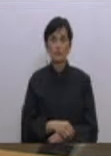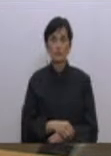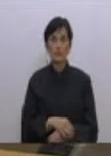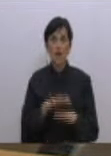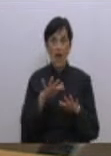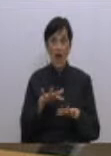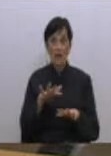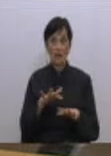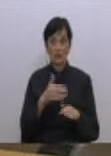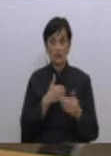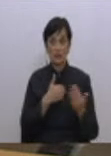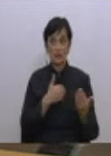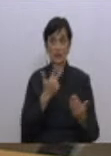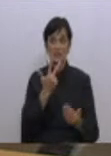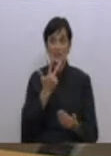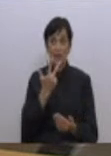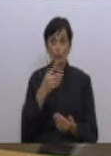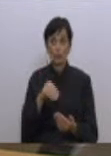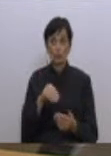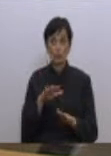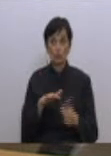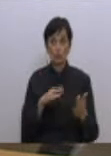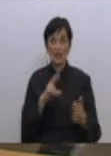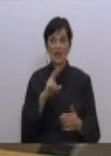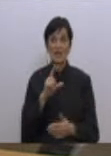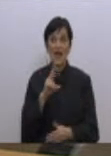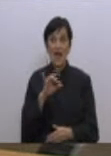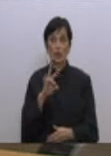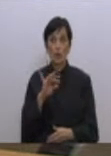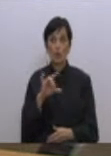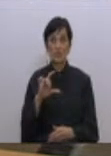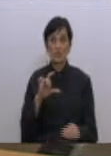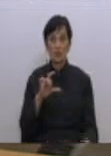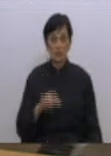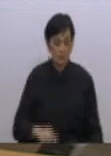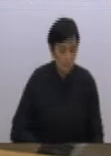Adgilina nu mă baut, samit sute adgilina, hațe de camet.